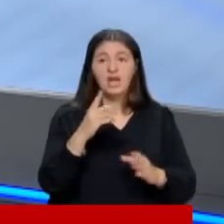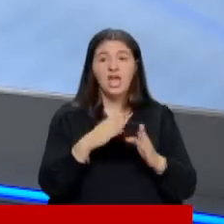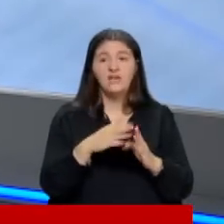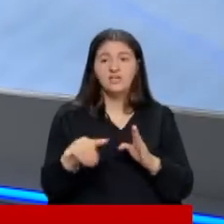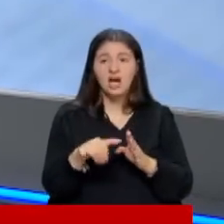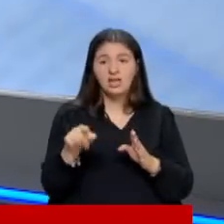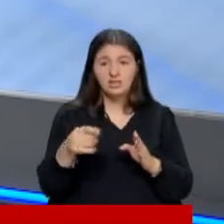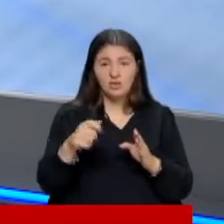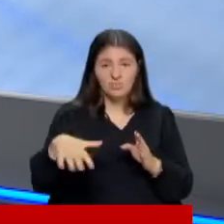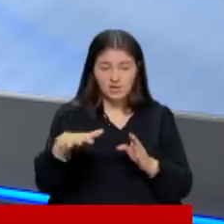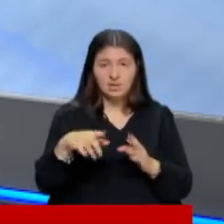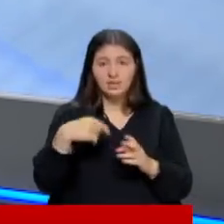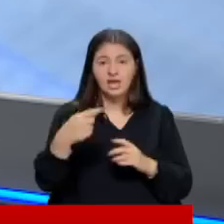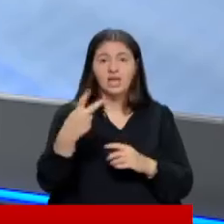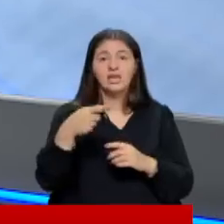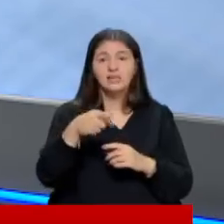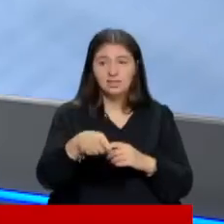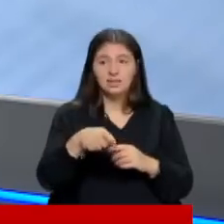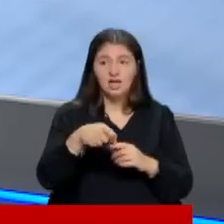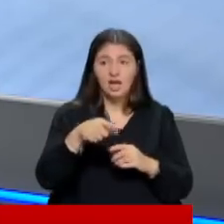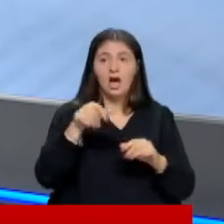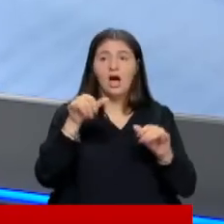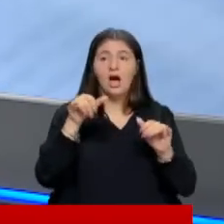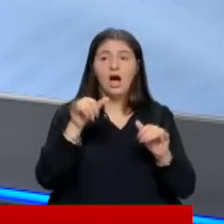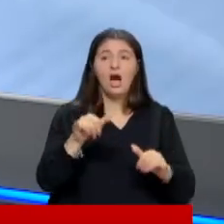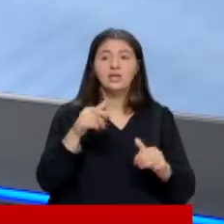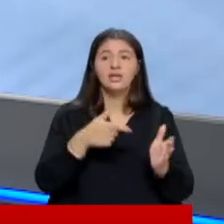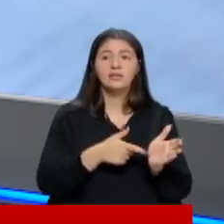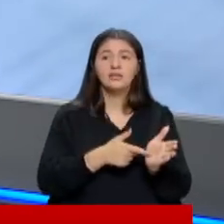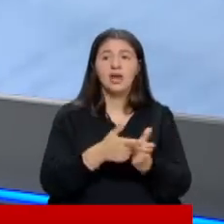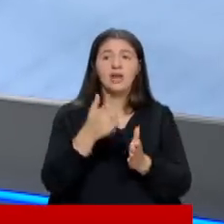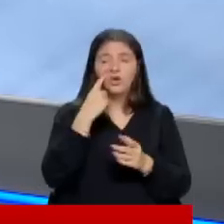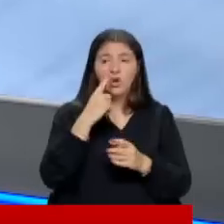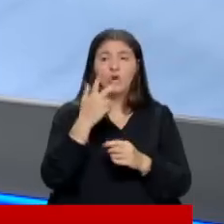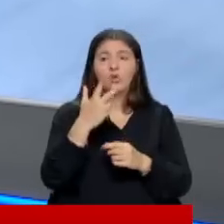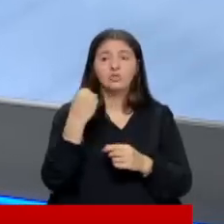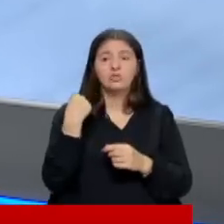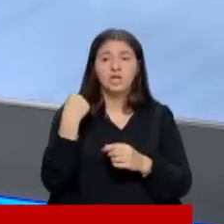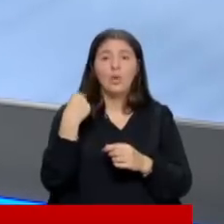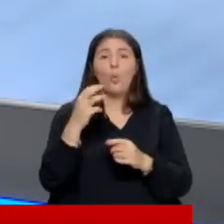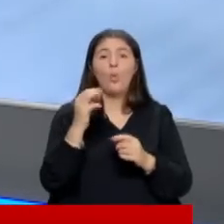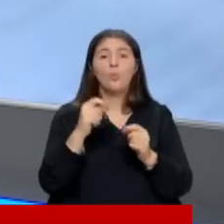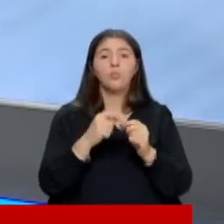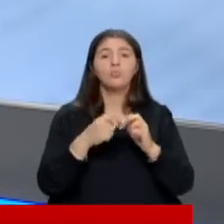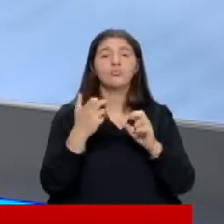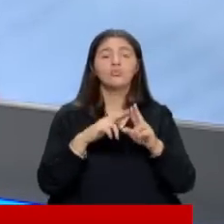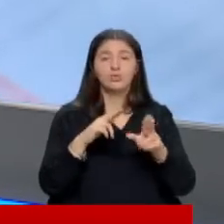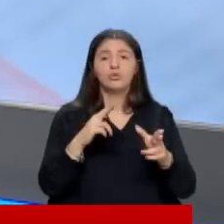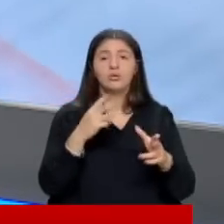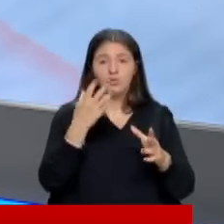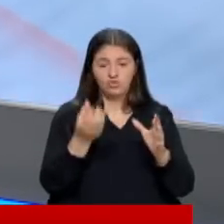evin yakınındaki arazide ikisi de aynı tarlada olmak üzere 3 şeyini Obruk meydana geldi